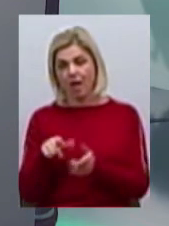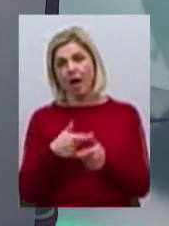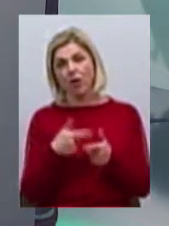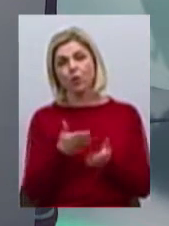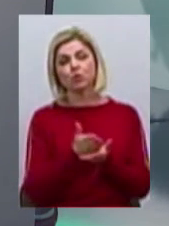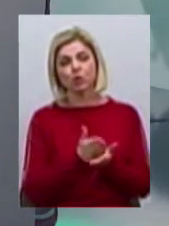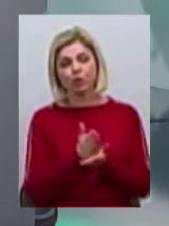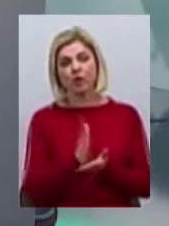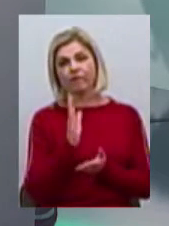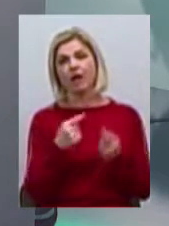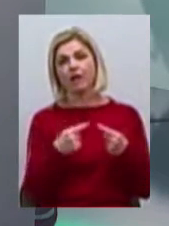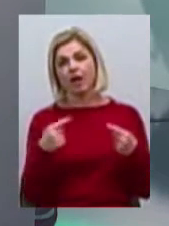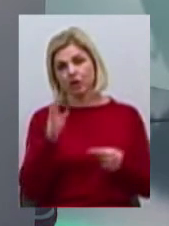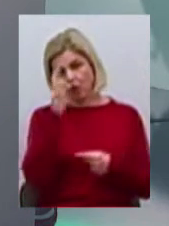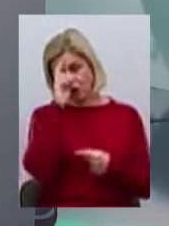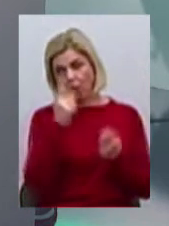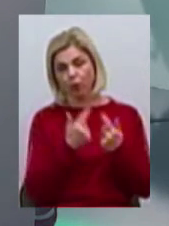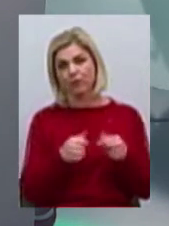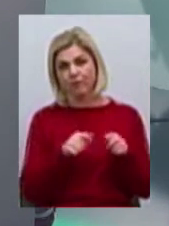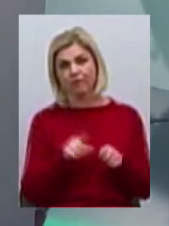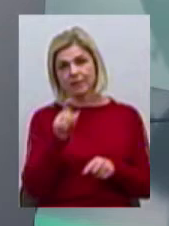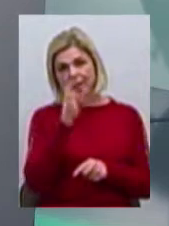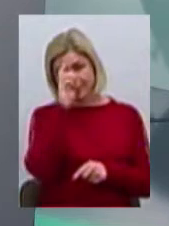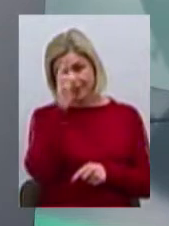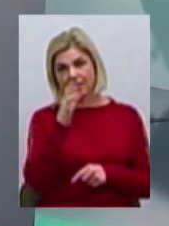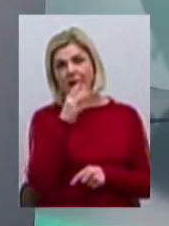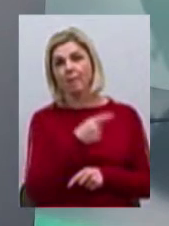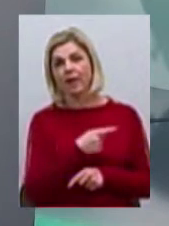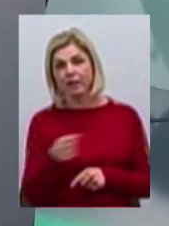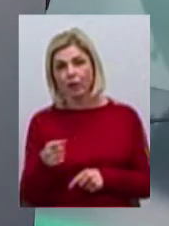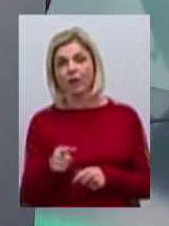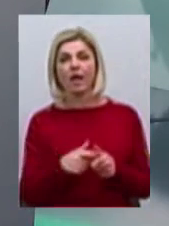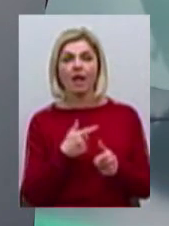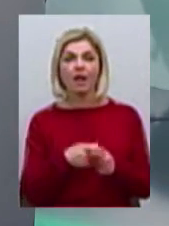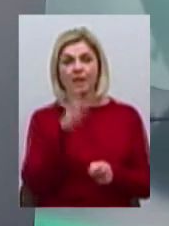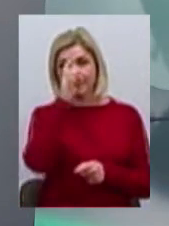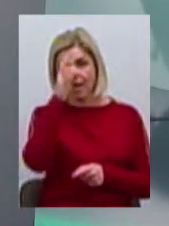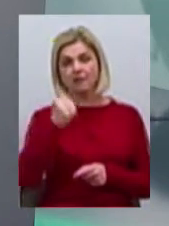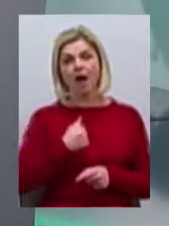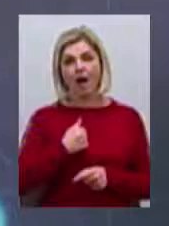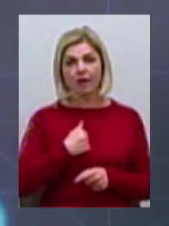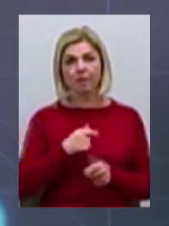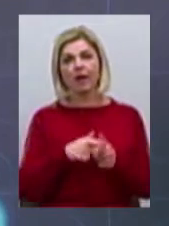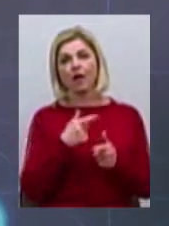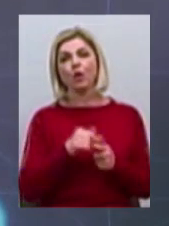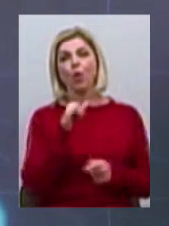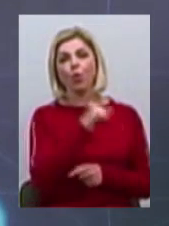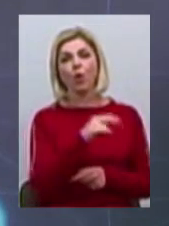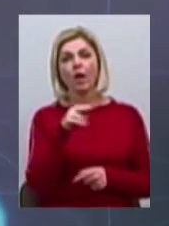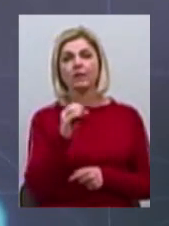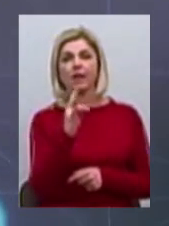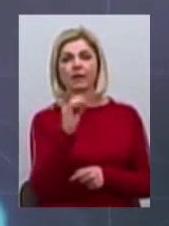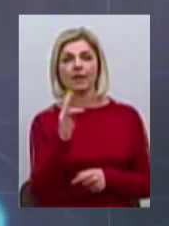в якихось державних установах за царського періоду, або в царській армії, або там у Денікіна служити. Всіх